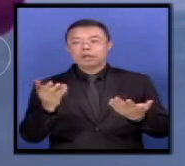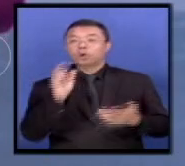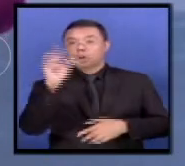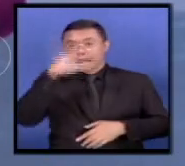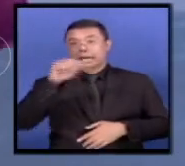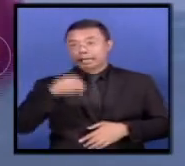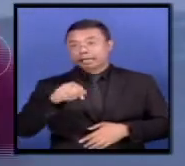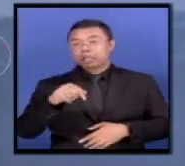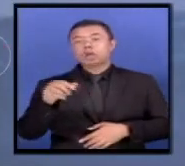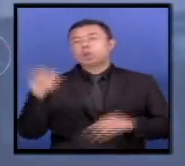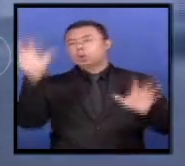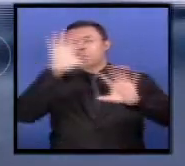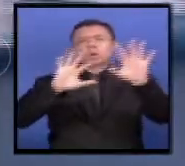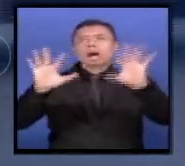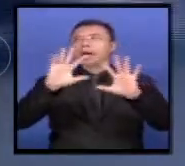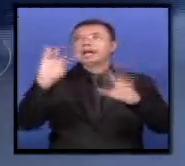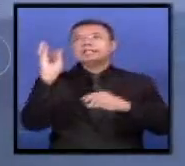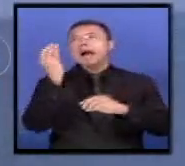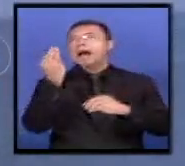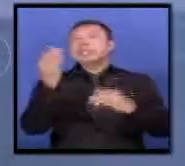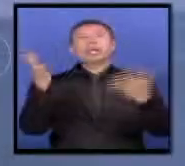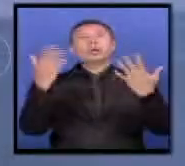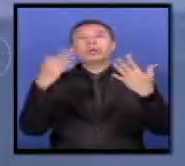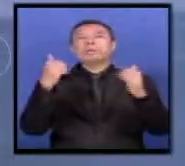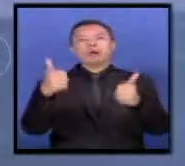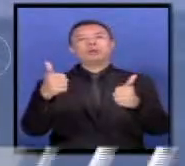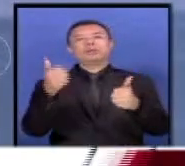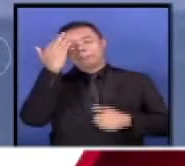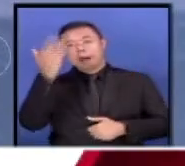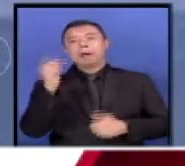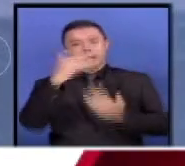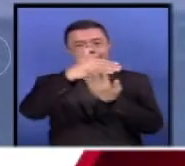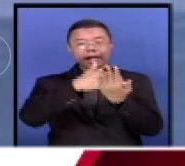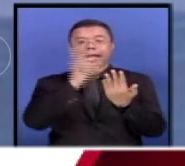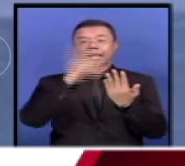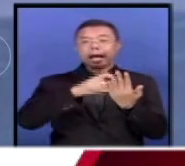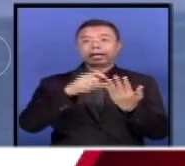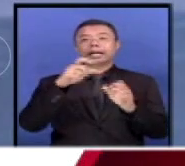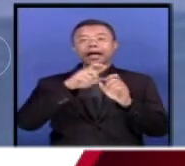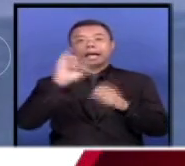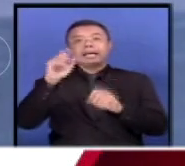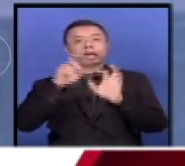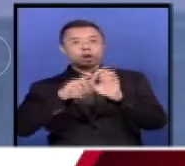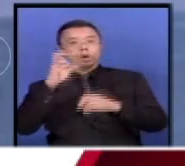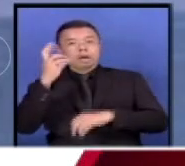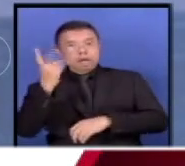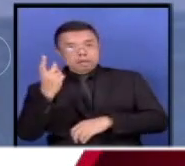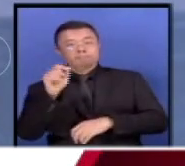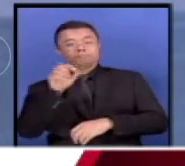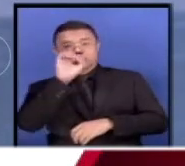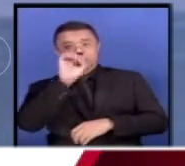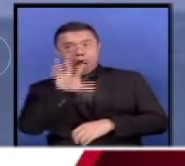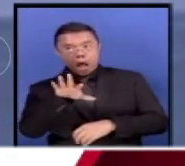Untuk hari ini memang udara di Jakarta tergolong cukup baik. Ini juga berkaitan dengan data dari situs IQR yang menyampaikan